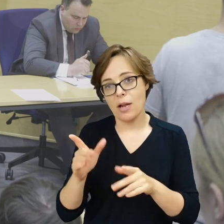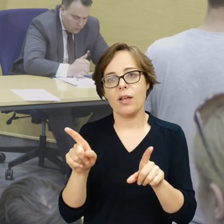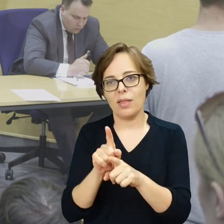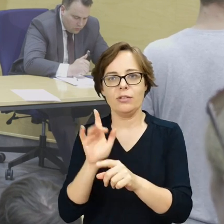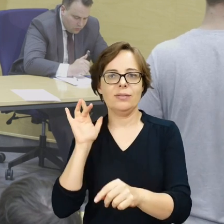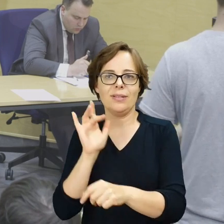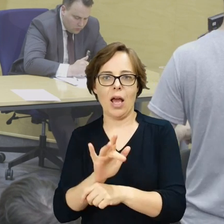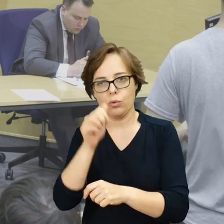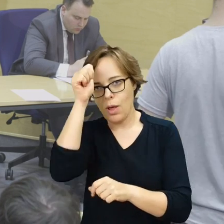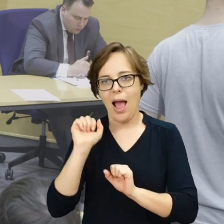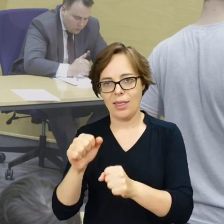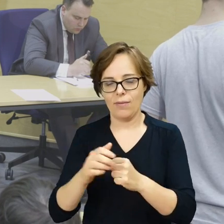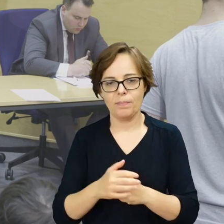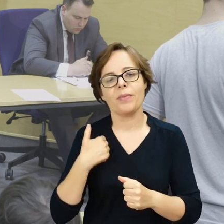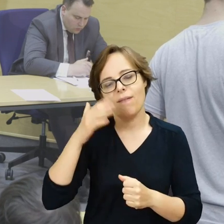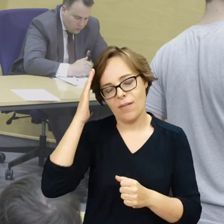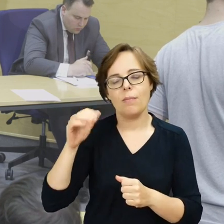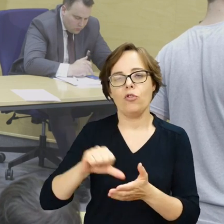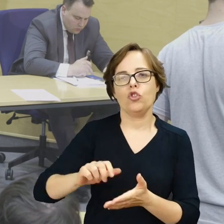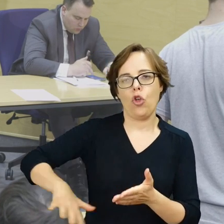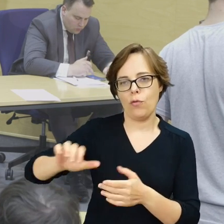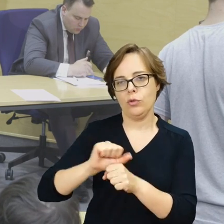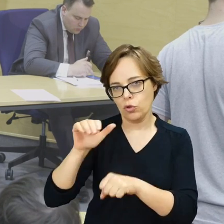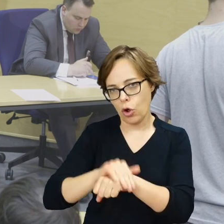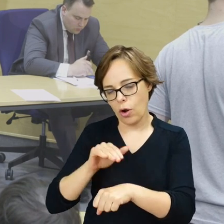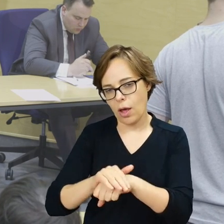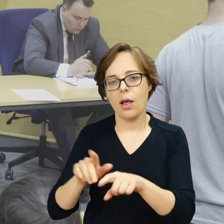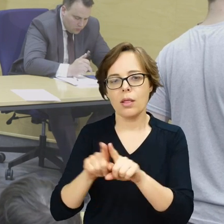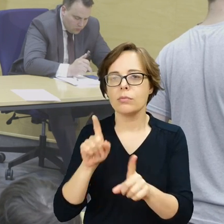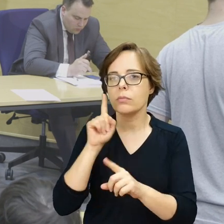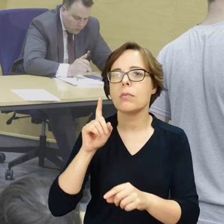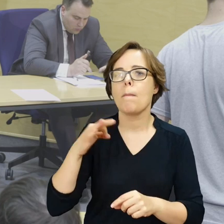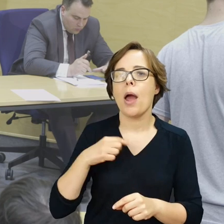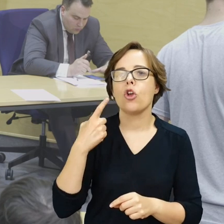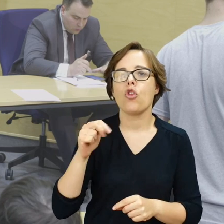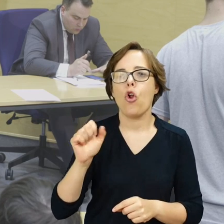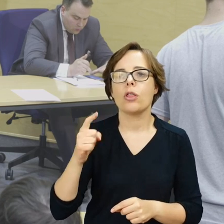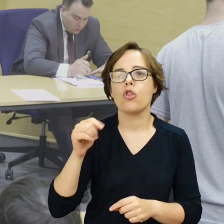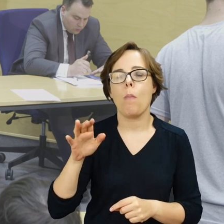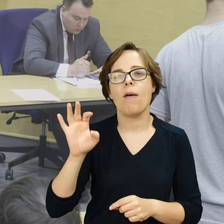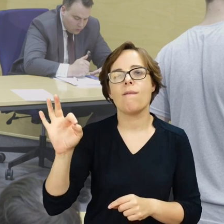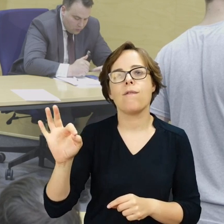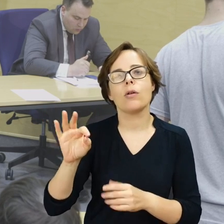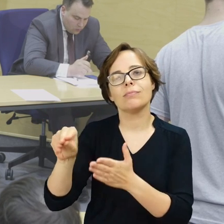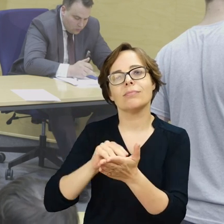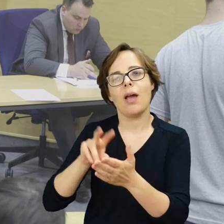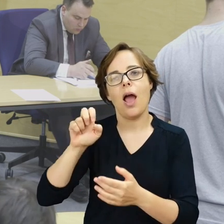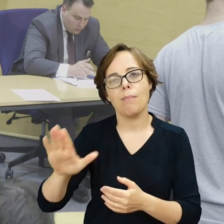kolegów w środowisku i rozmawialiśmy wcześniej o między innymi habilitacji pani profesor Doroty Dąbek poświęconej zjawisku